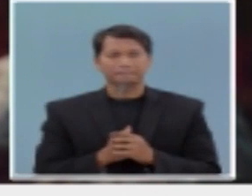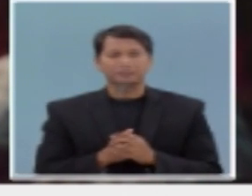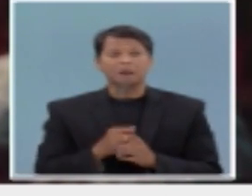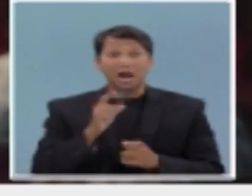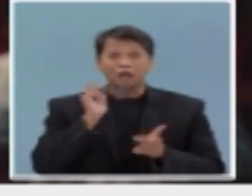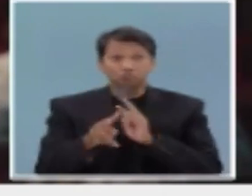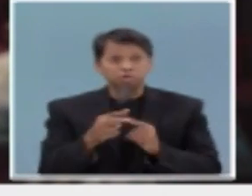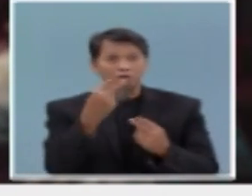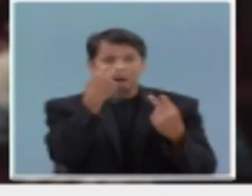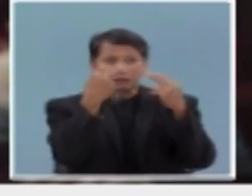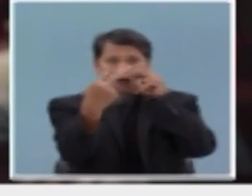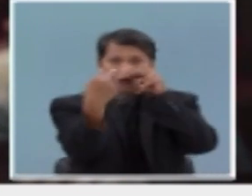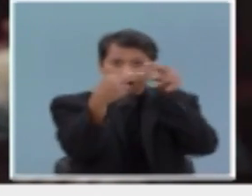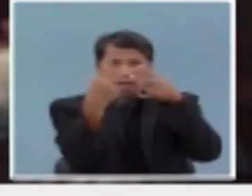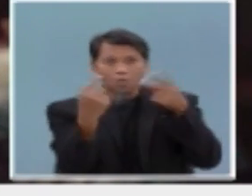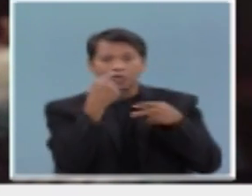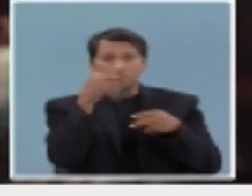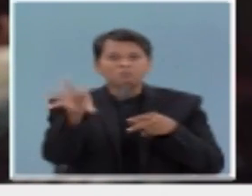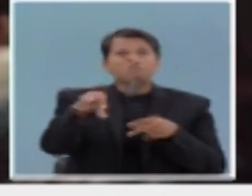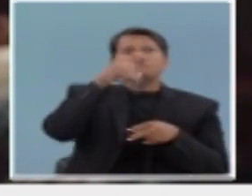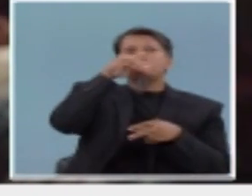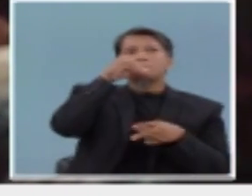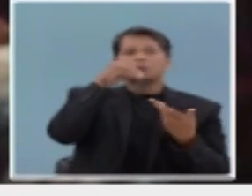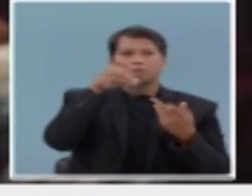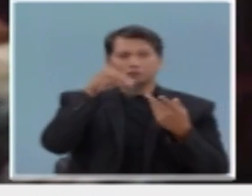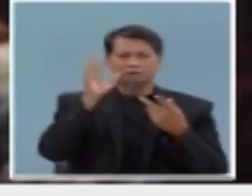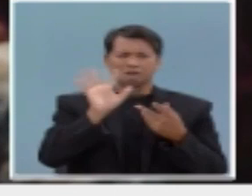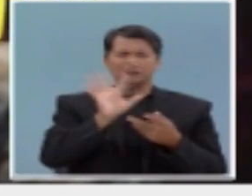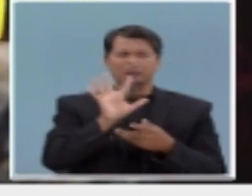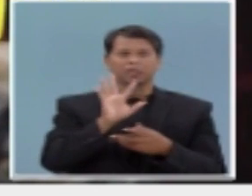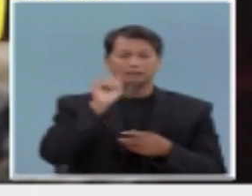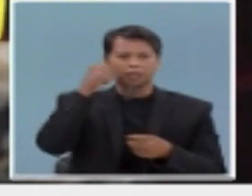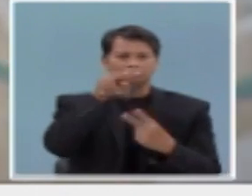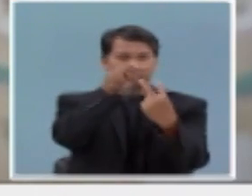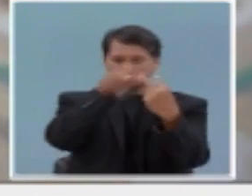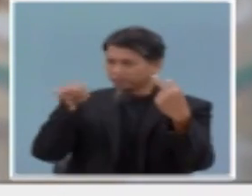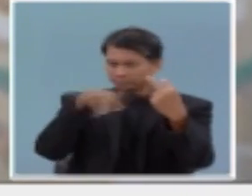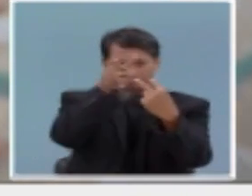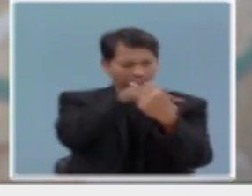dan mulut. Jadi ingat, hindari menyentuh mata, hidung, dan mulut.